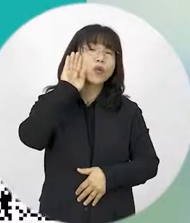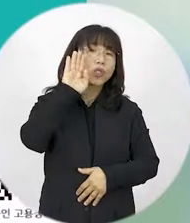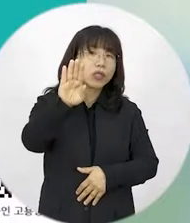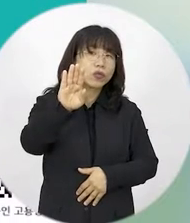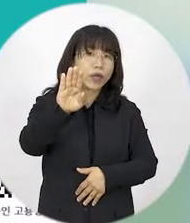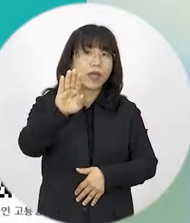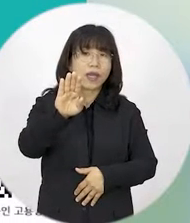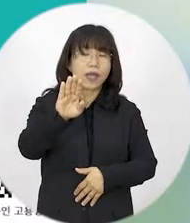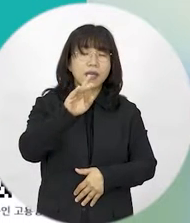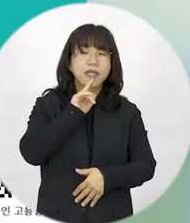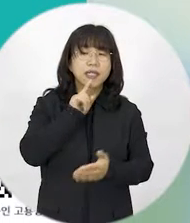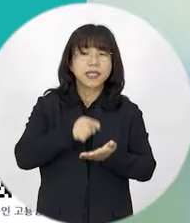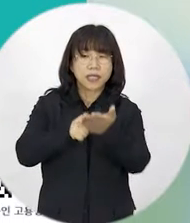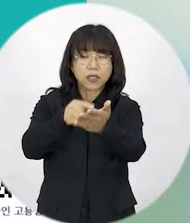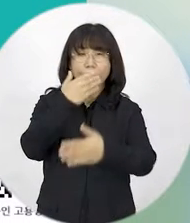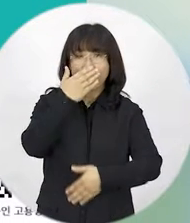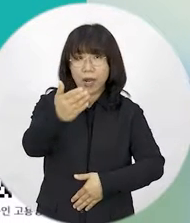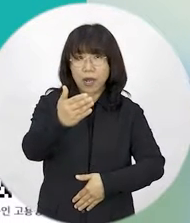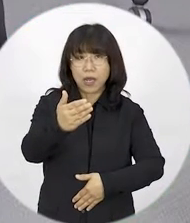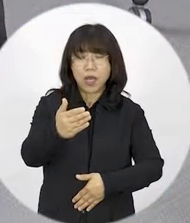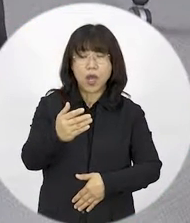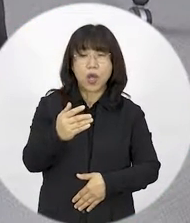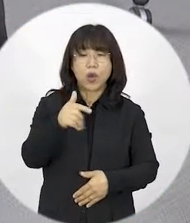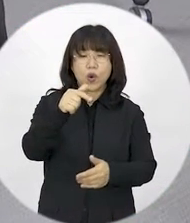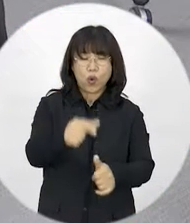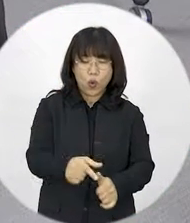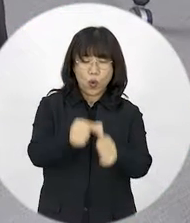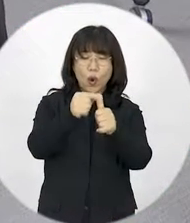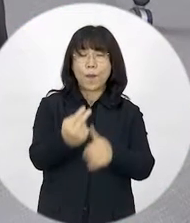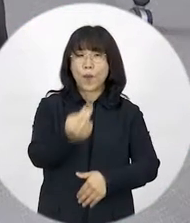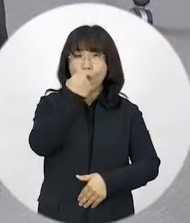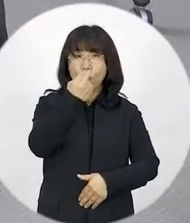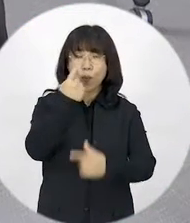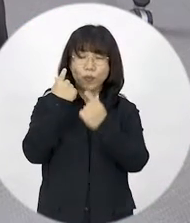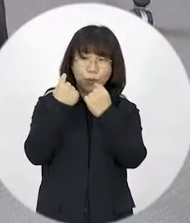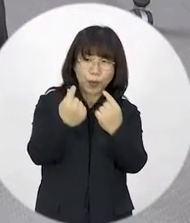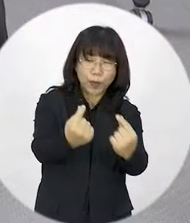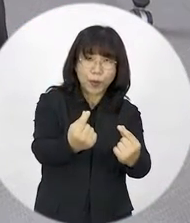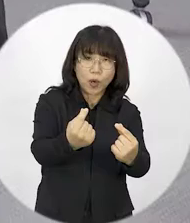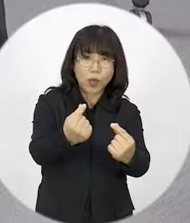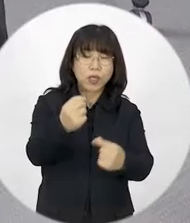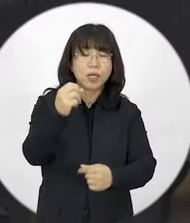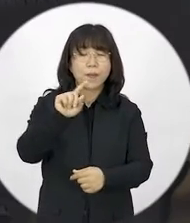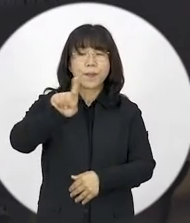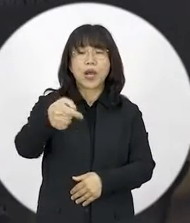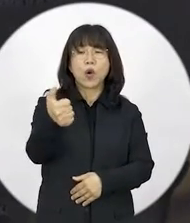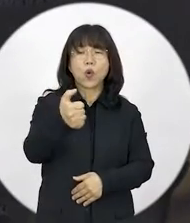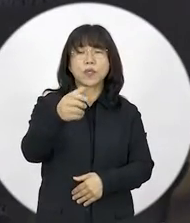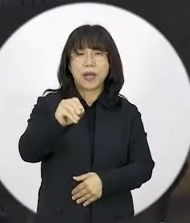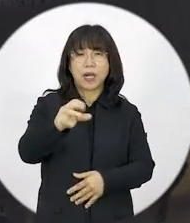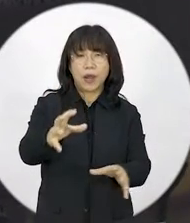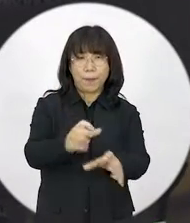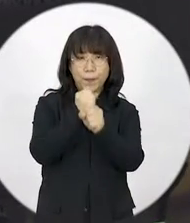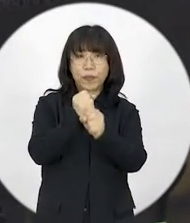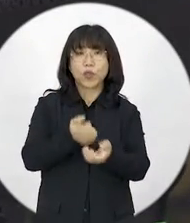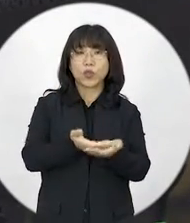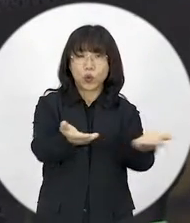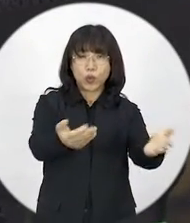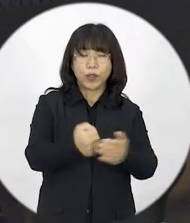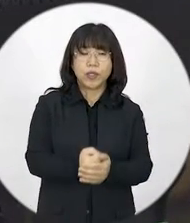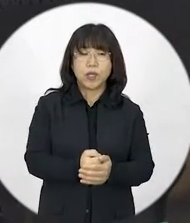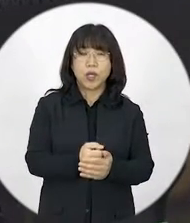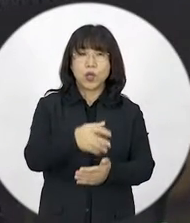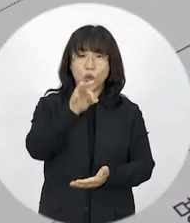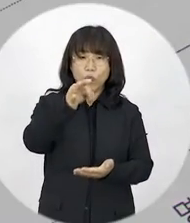이후에 신청할 수 있으며 신청 후 3개월간 고용보험 유지 확인 후 150만 원을 한 번에 지급합니다.